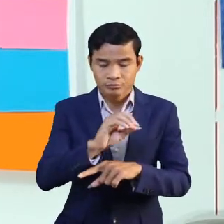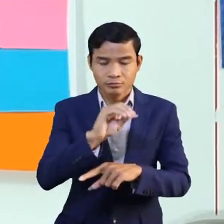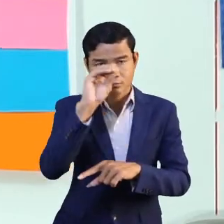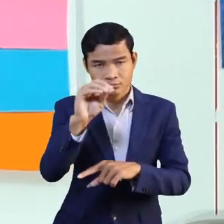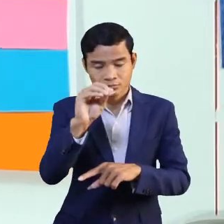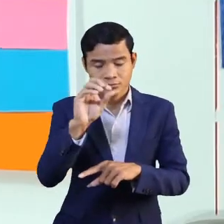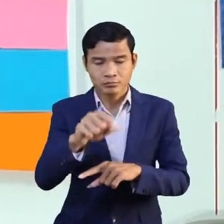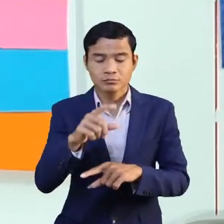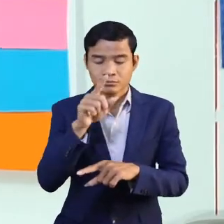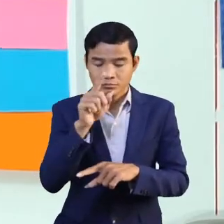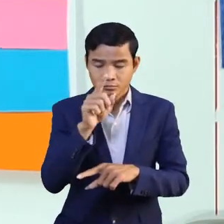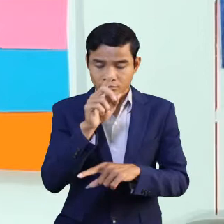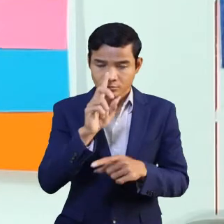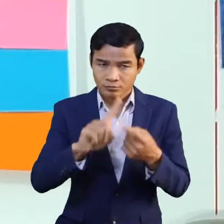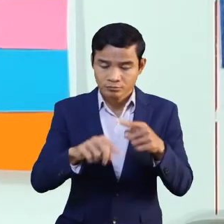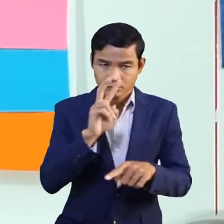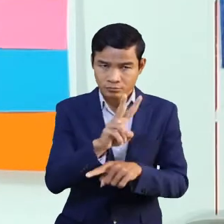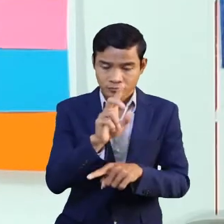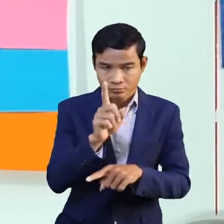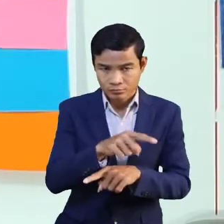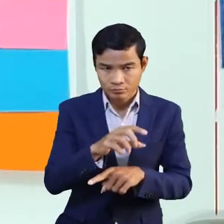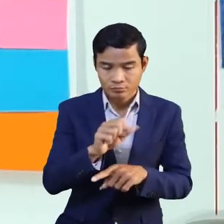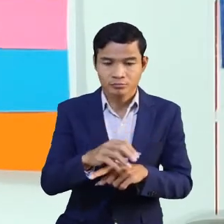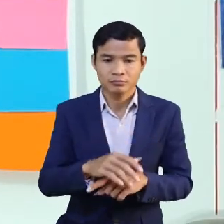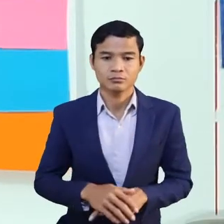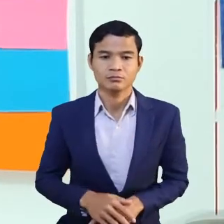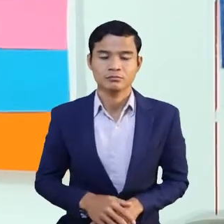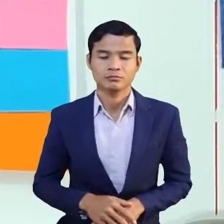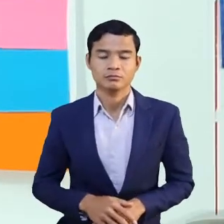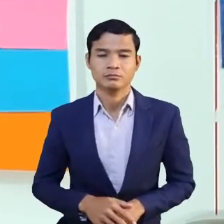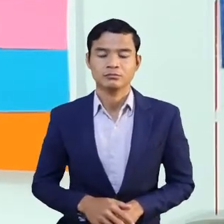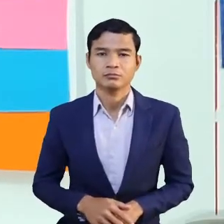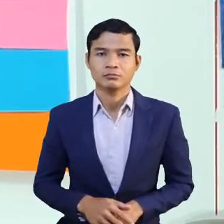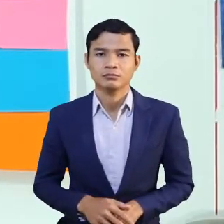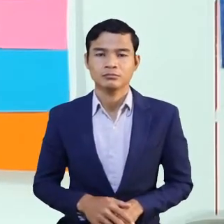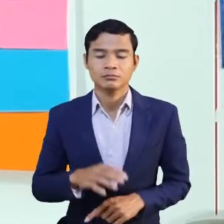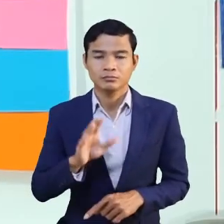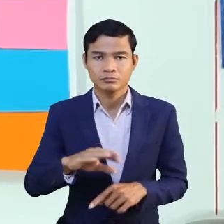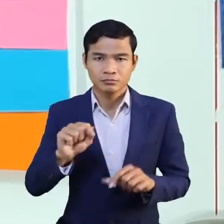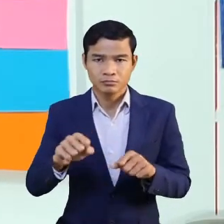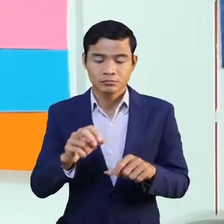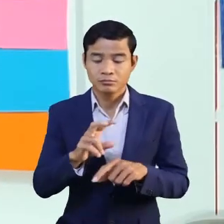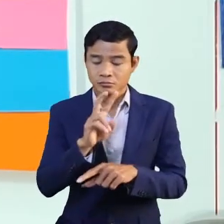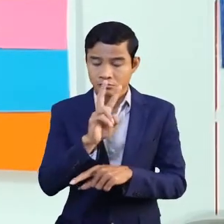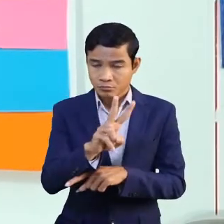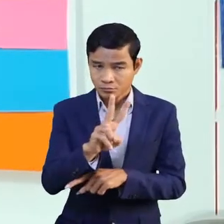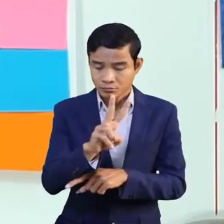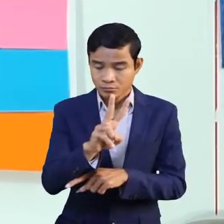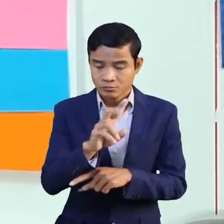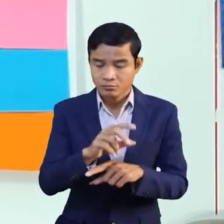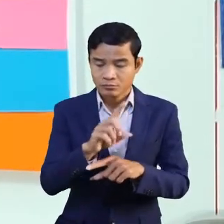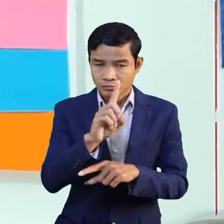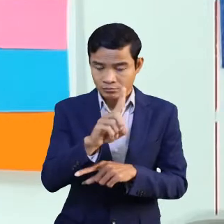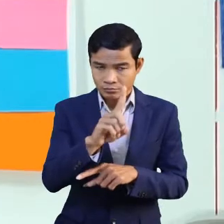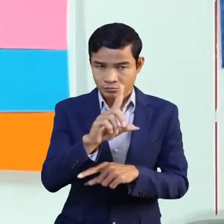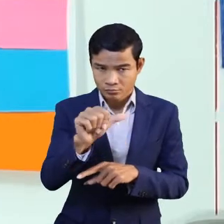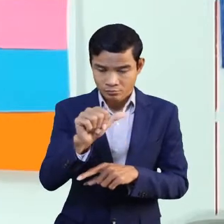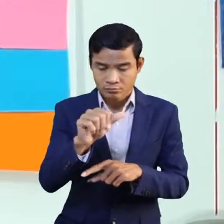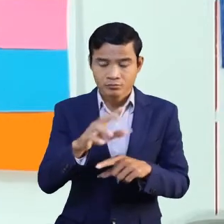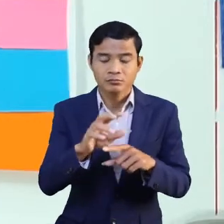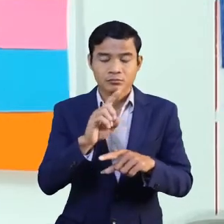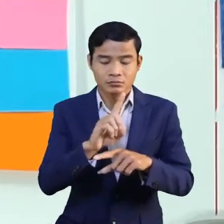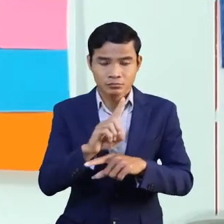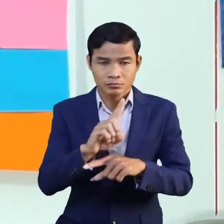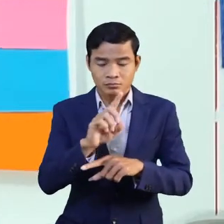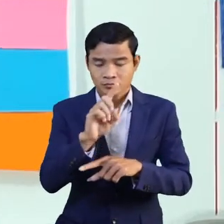ចាណាហើយយើងឈរលេខ2នេះលើកវាតាំងមកស្មើនឹងទីនេះចាអញ្ចឹងយើងបាន100និង12